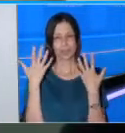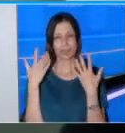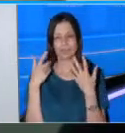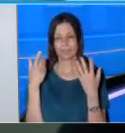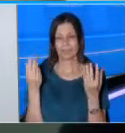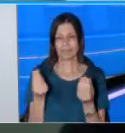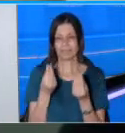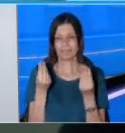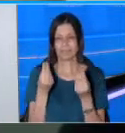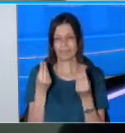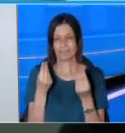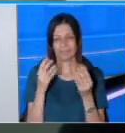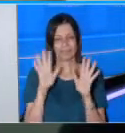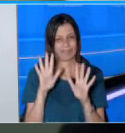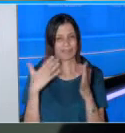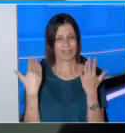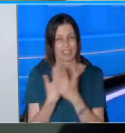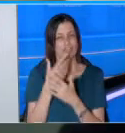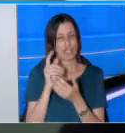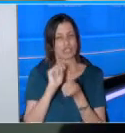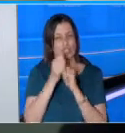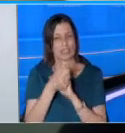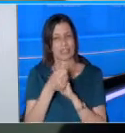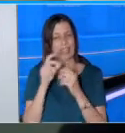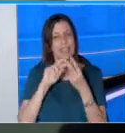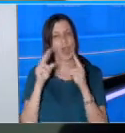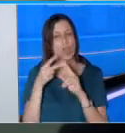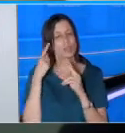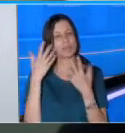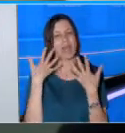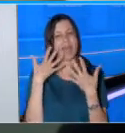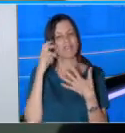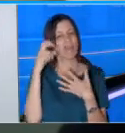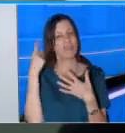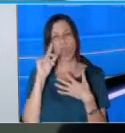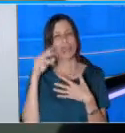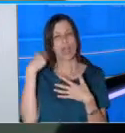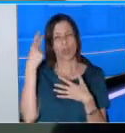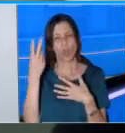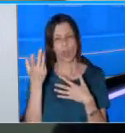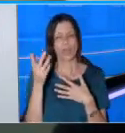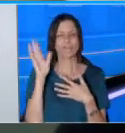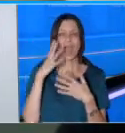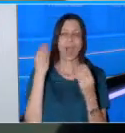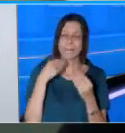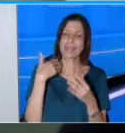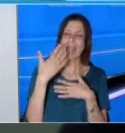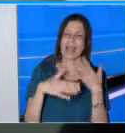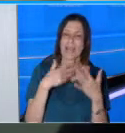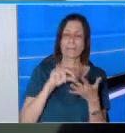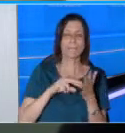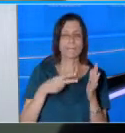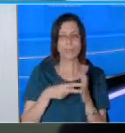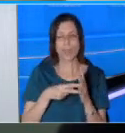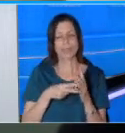החדשה שינתה את העולם בהרבה מובנים. אנחנו יודעים שהאביב הערבי לא היה קורה בלי זה, והרבה תהליכים פוליטיים ואחרים,